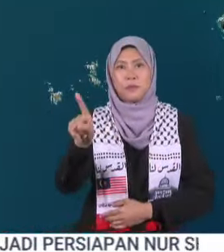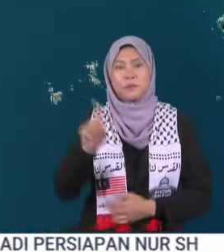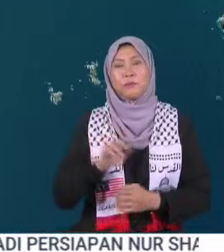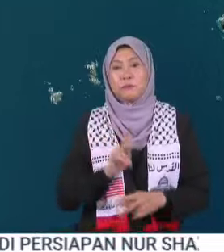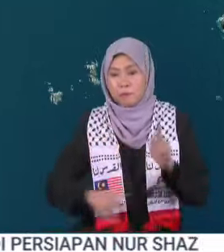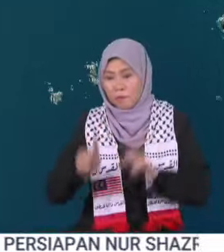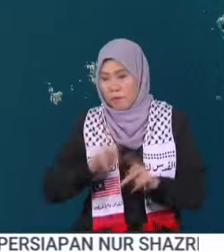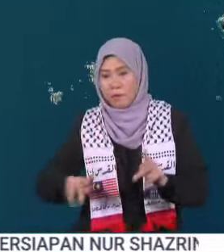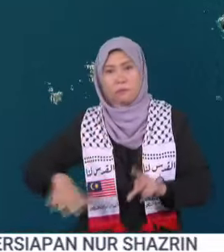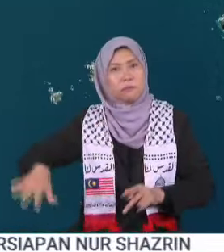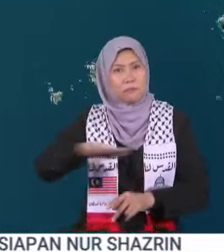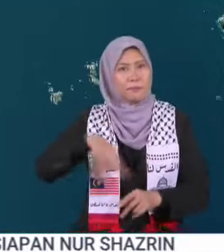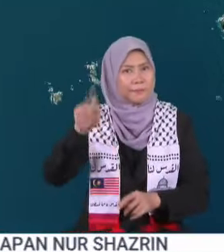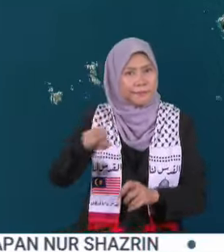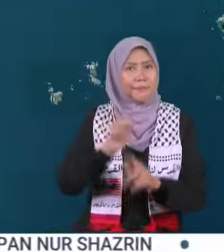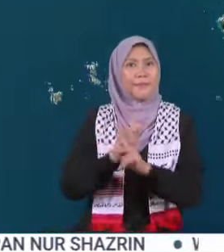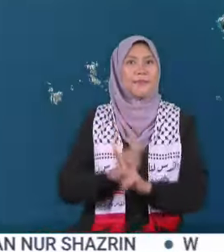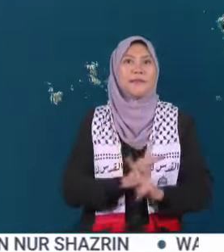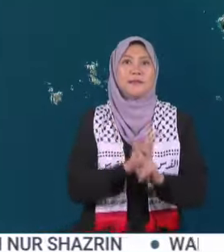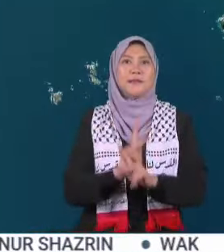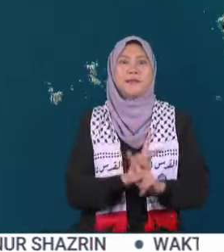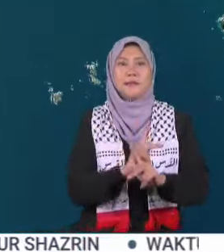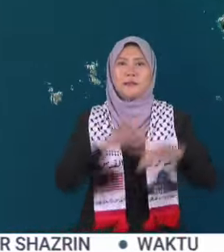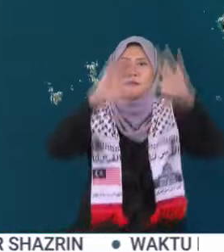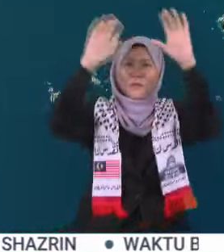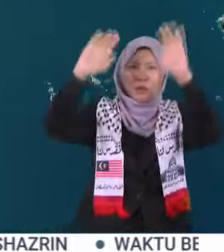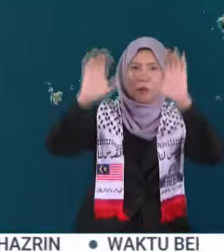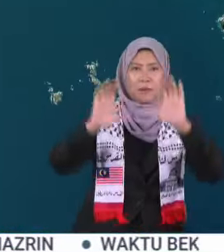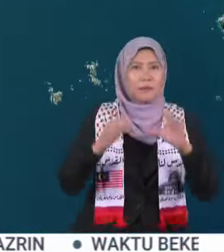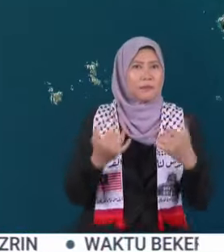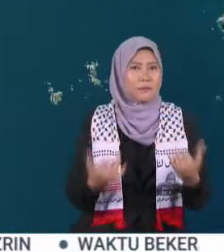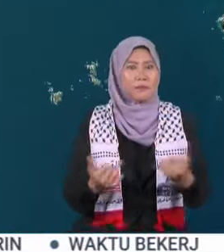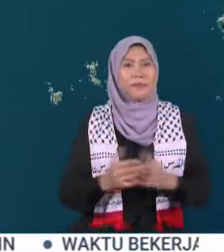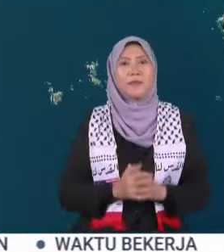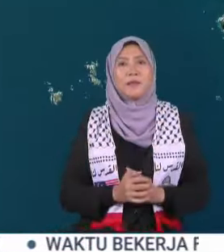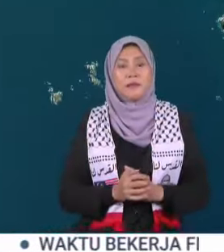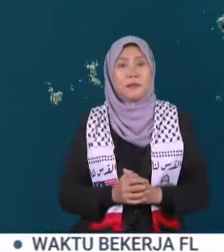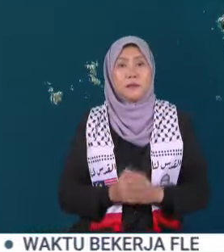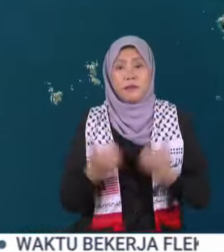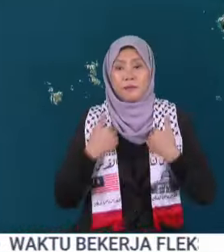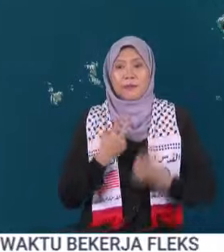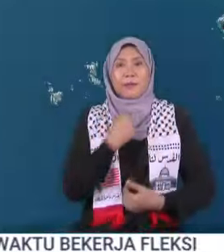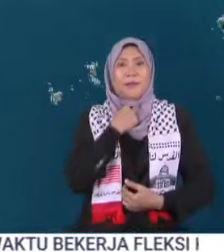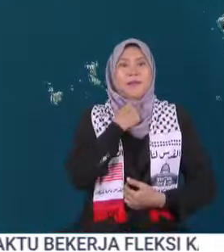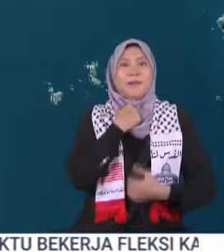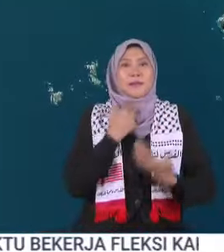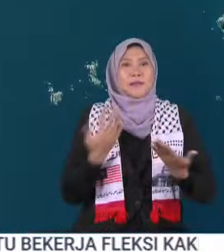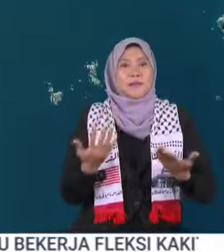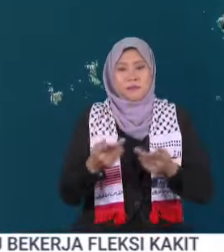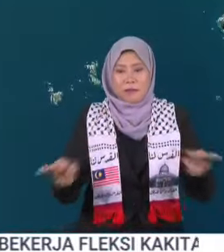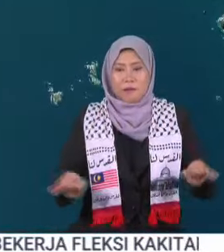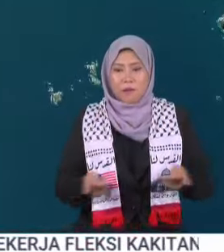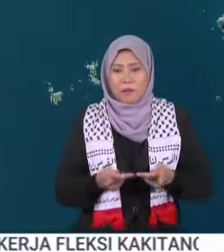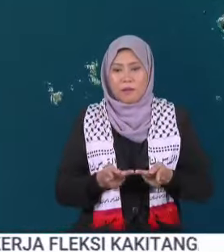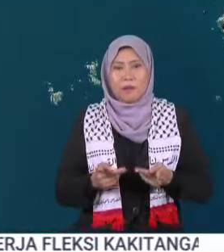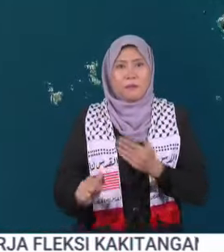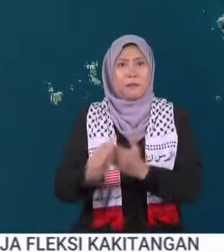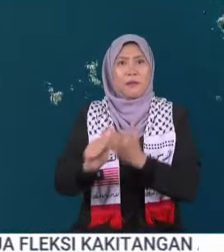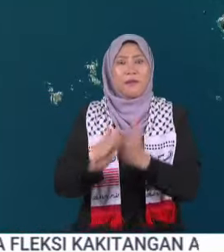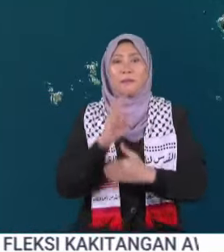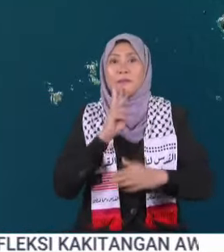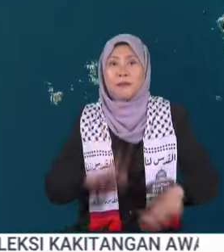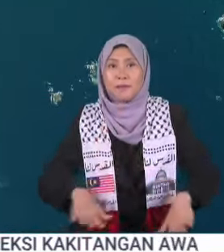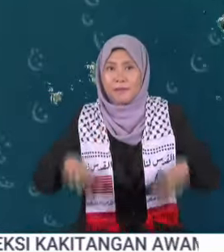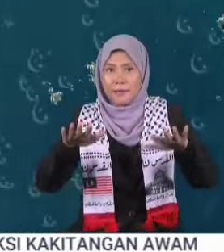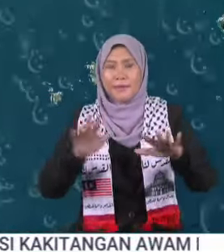dinasihkan supaya sentiasa berhati-hati dengan keadaan cuaca semasa terutamanya bagi mereka yang terjejas atau berada di kawasan yang berisiko